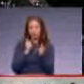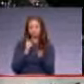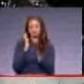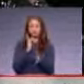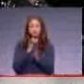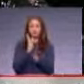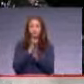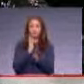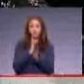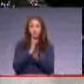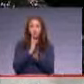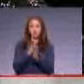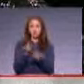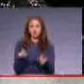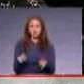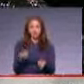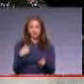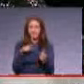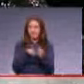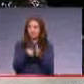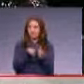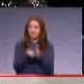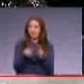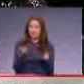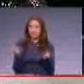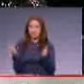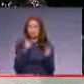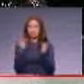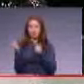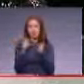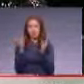عشان انا متاكده ان انا ماليش دخل ولا اي حاجه،